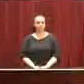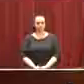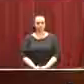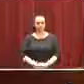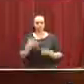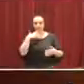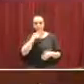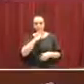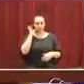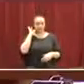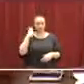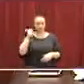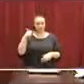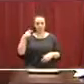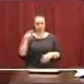senyora Camargo.